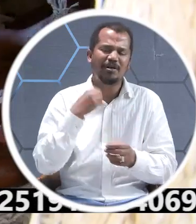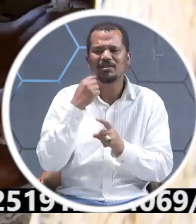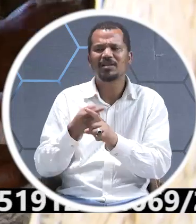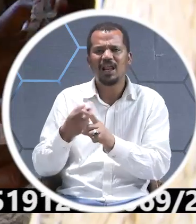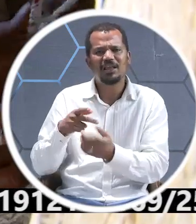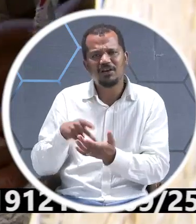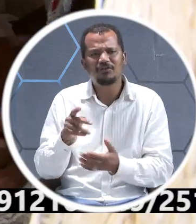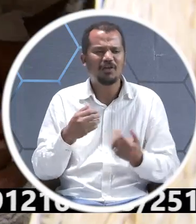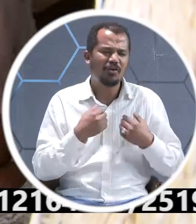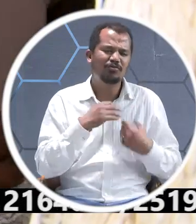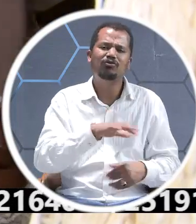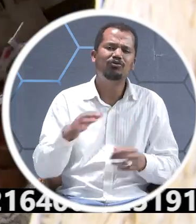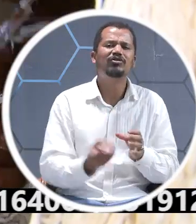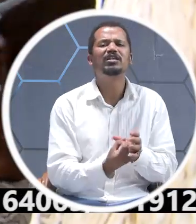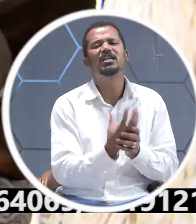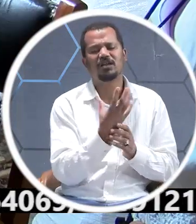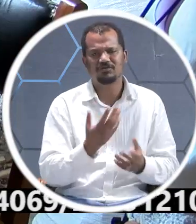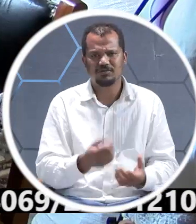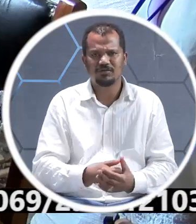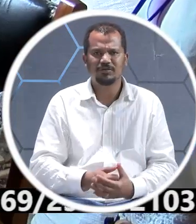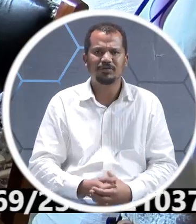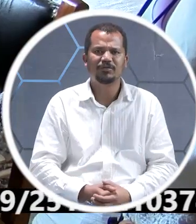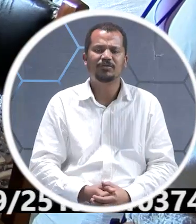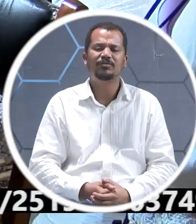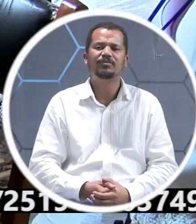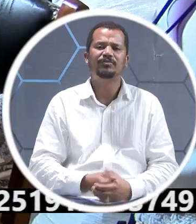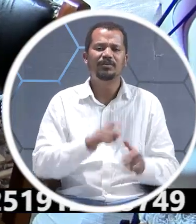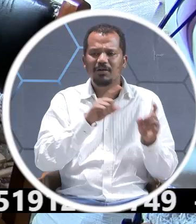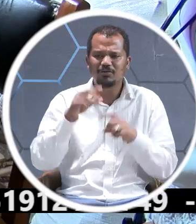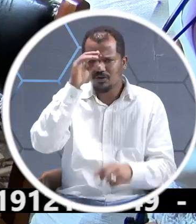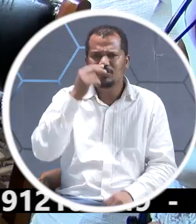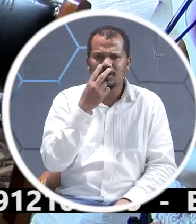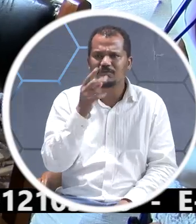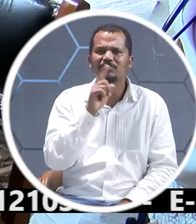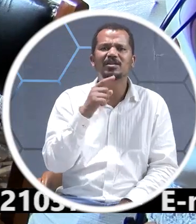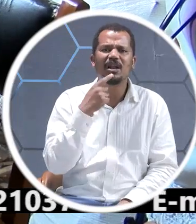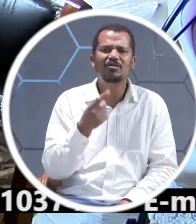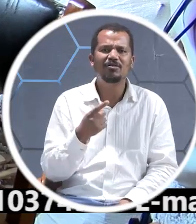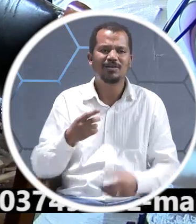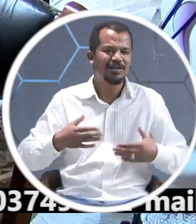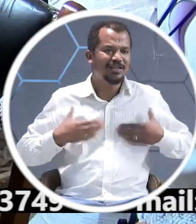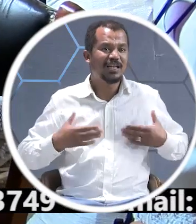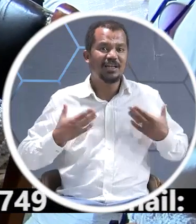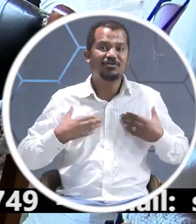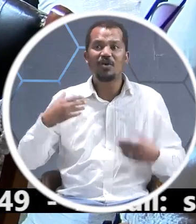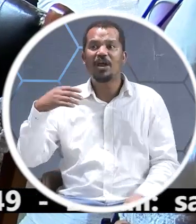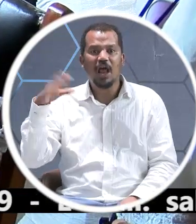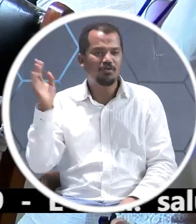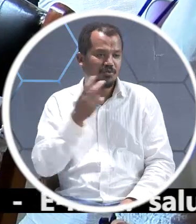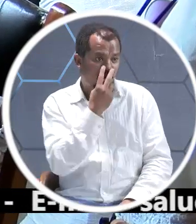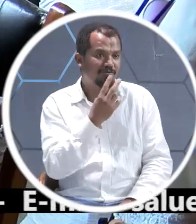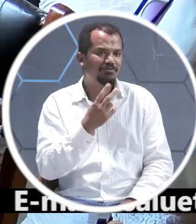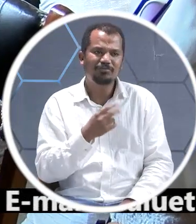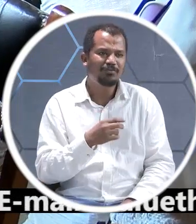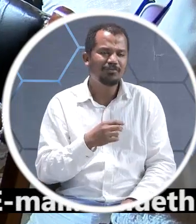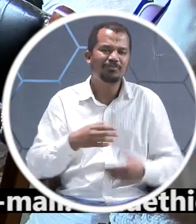ክራይ የከፈልኩኝ ያለኝ ነገር የገዘው ማሳደኳቸው እዚህ መተው ነው ጎበኙ ሰዎች ምን ይላሉ ምን ይላሉ ተደስተ ይሄዳሉ እንግዲህ ያው